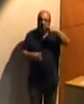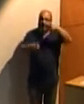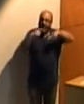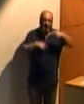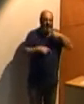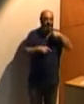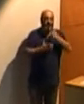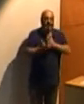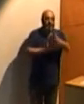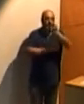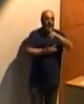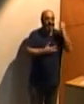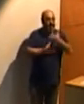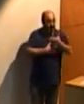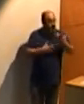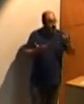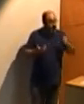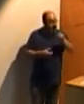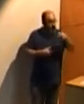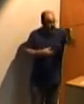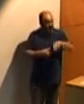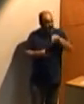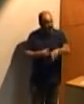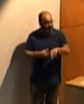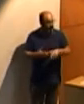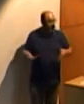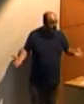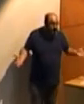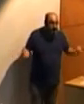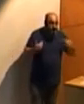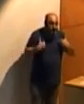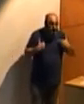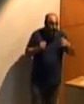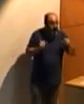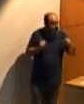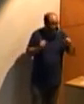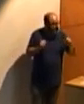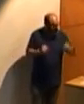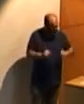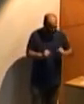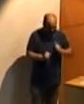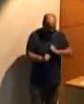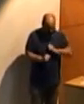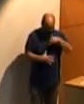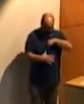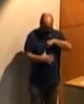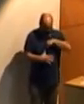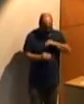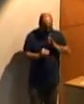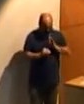la question du transhumanisme savoir si finalement est ce que je suis capable de me construire moi-même